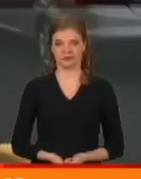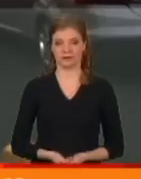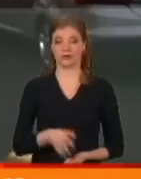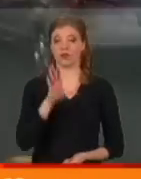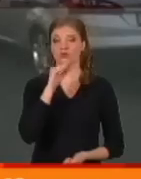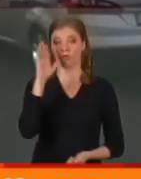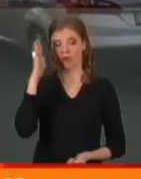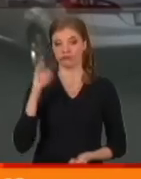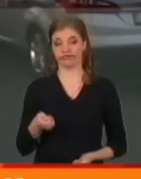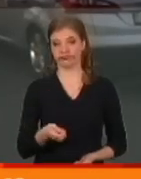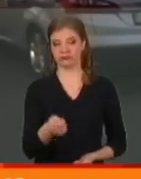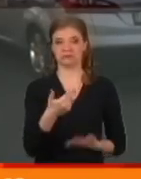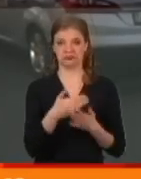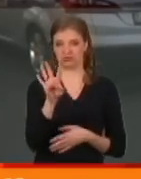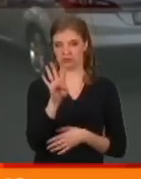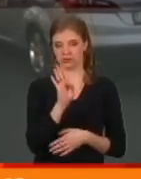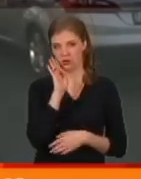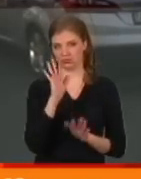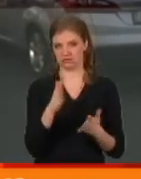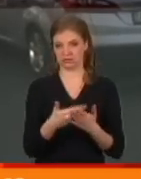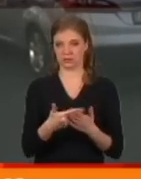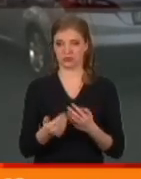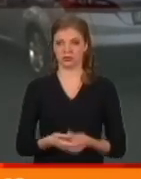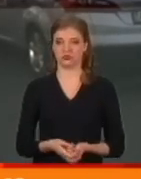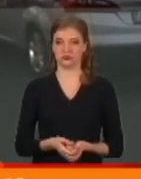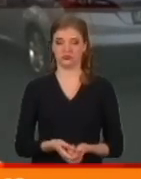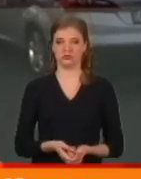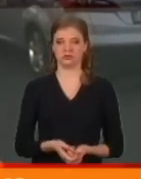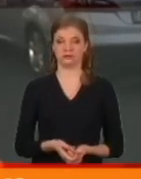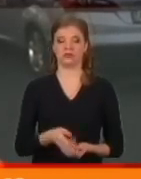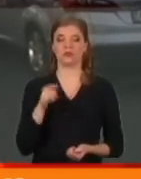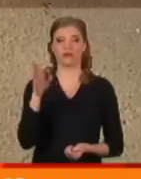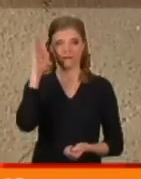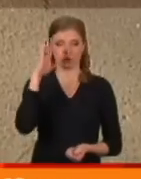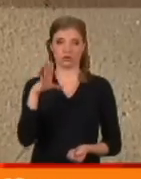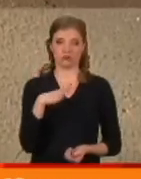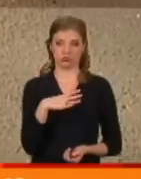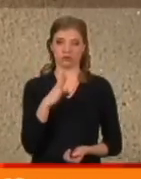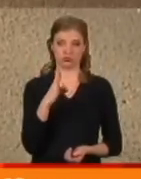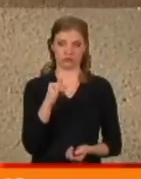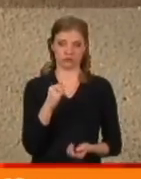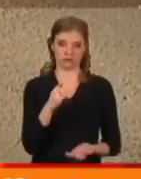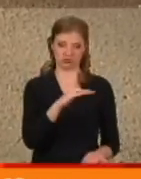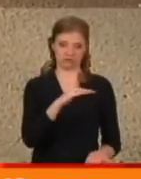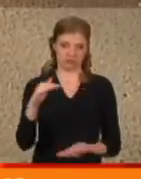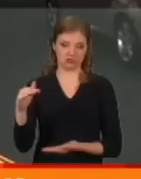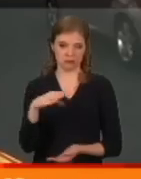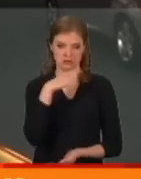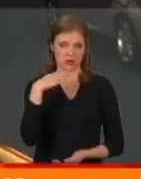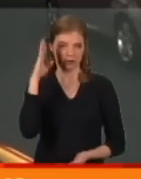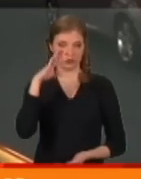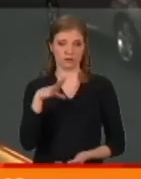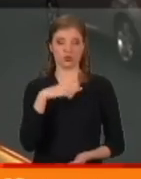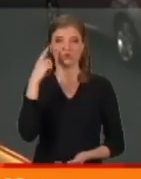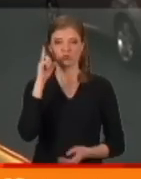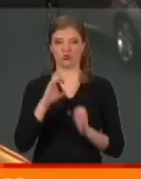Собаку вигулював. Тут 4-й ранку десь приблизно. Це все було. Води було прям так ось десь. Дуже багато води було. Думав, що